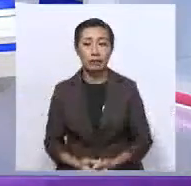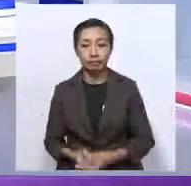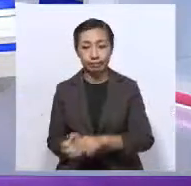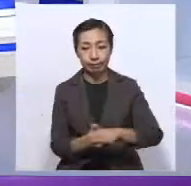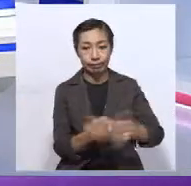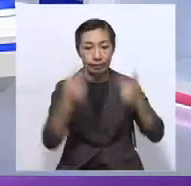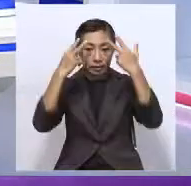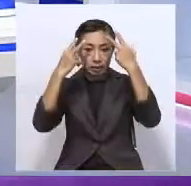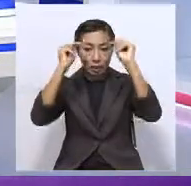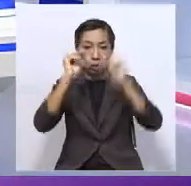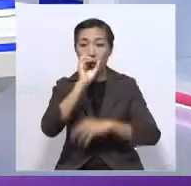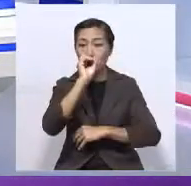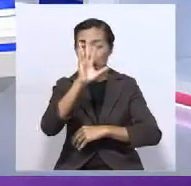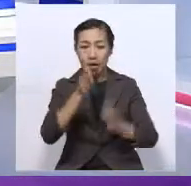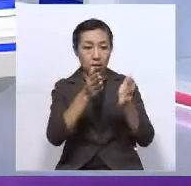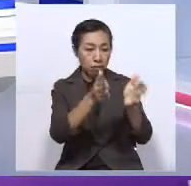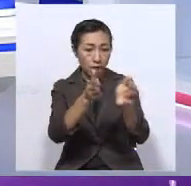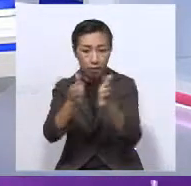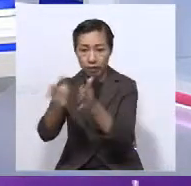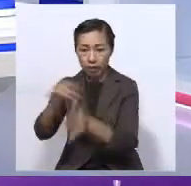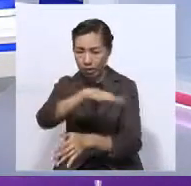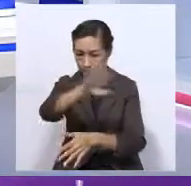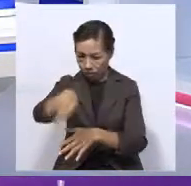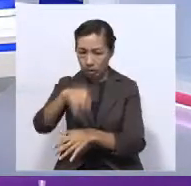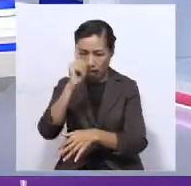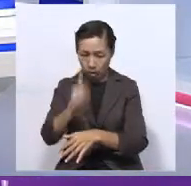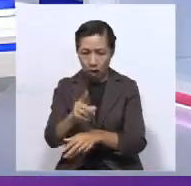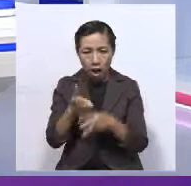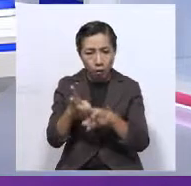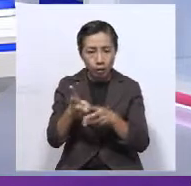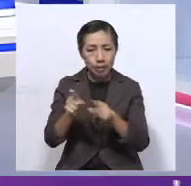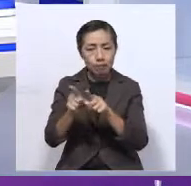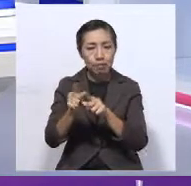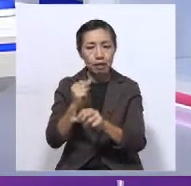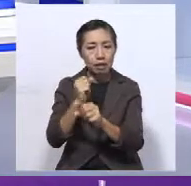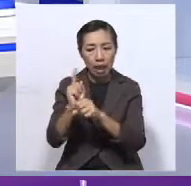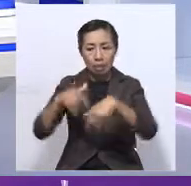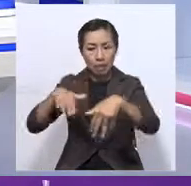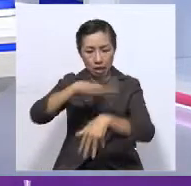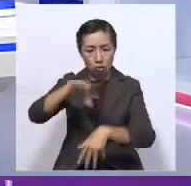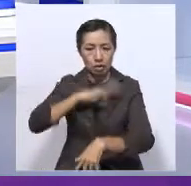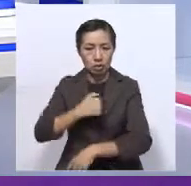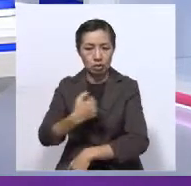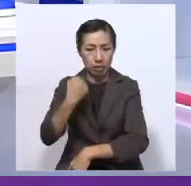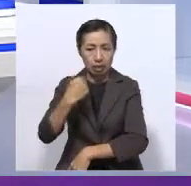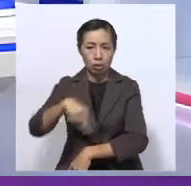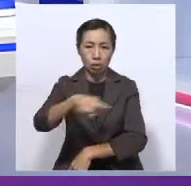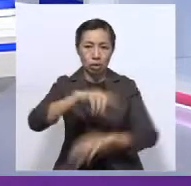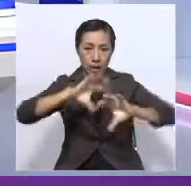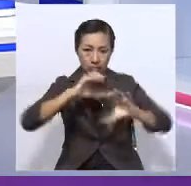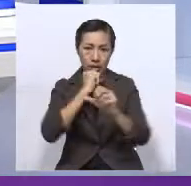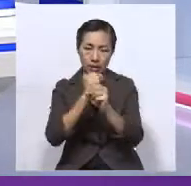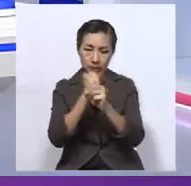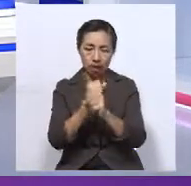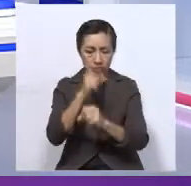านนายกรัฐมนตรีค่ะได้กำชับให้ทุกฝ่ายหาแนวทางสร้างความเชื่อมั่นและก็ความไว้วางใจกับประชาชนนะคะต่อการทำงานของรัฐบาล